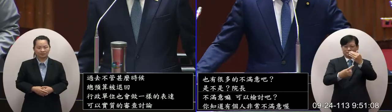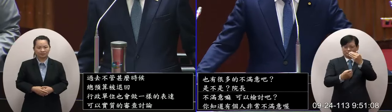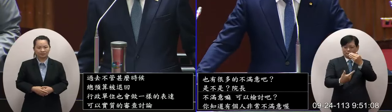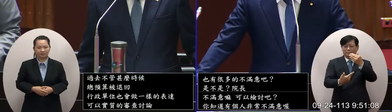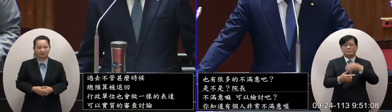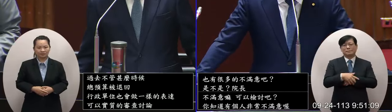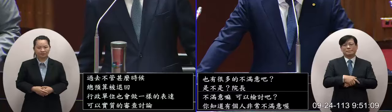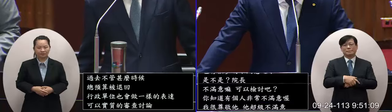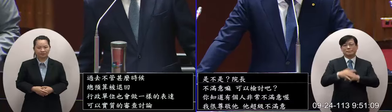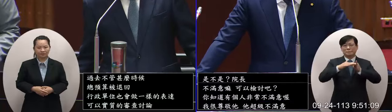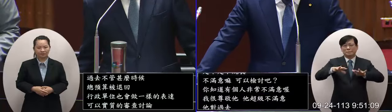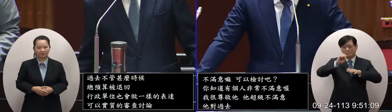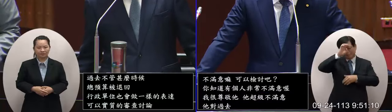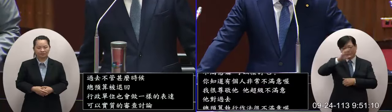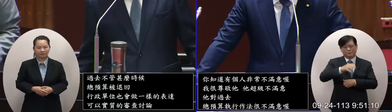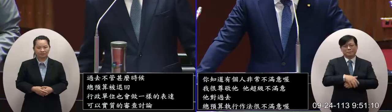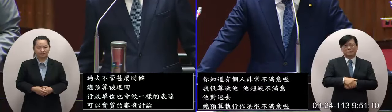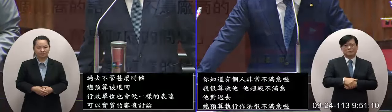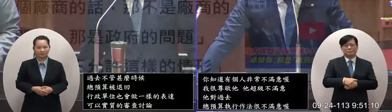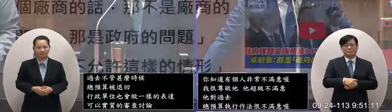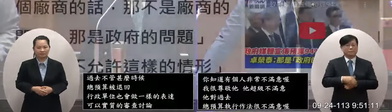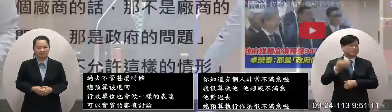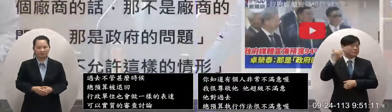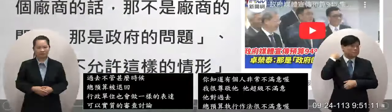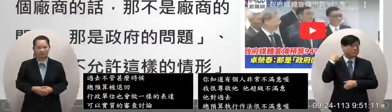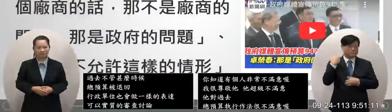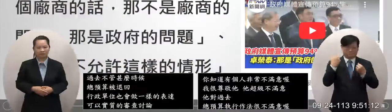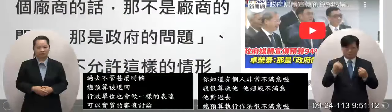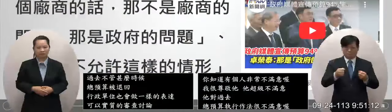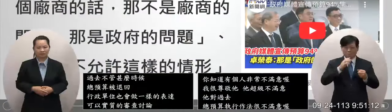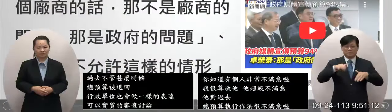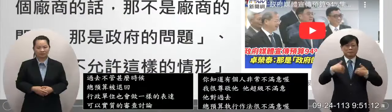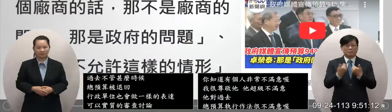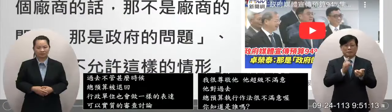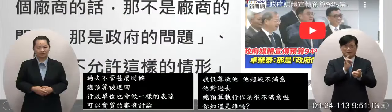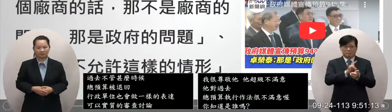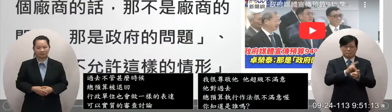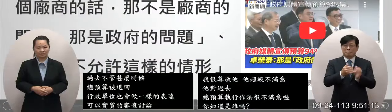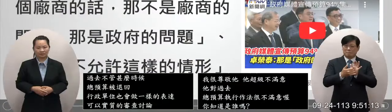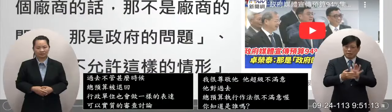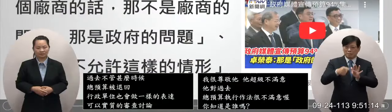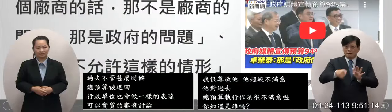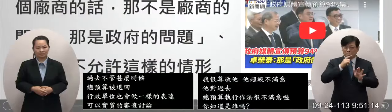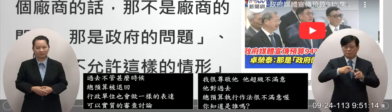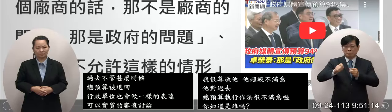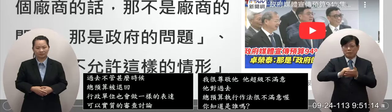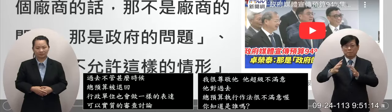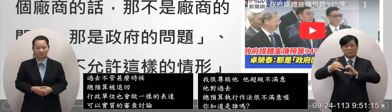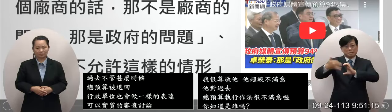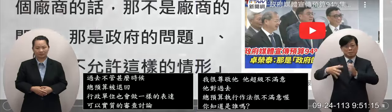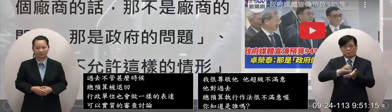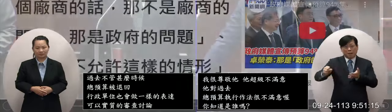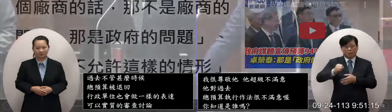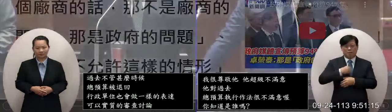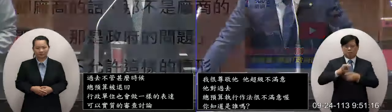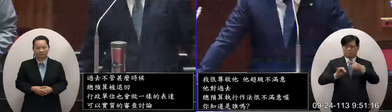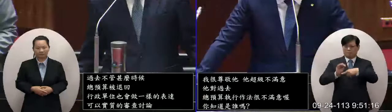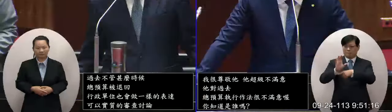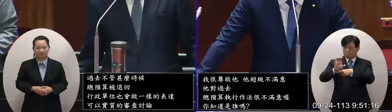9月16号，民进党过去在反诈宣导标案上，民视电视台拿走高